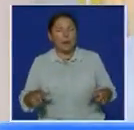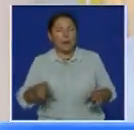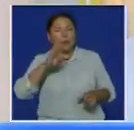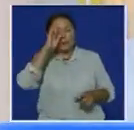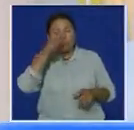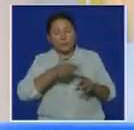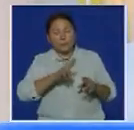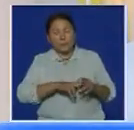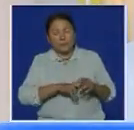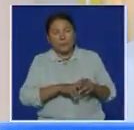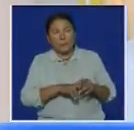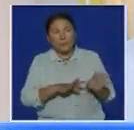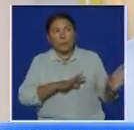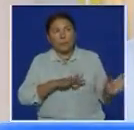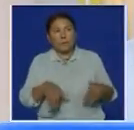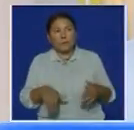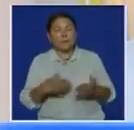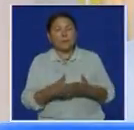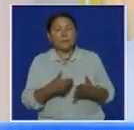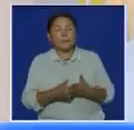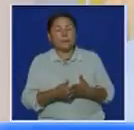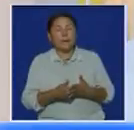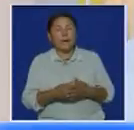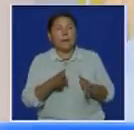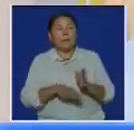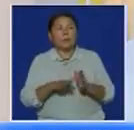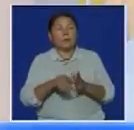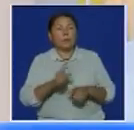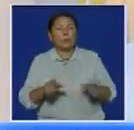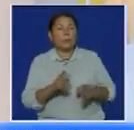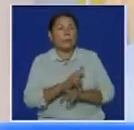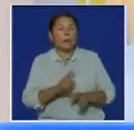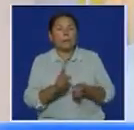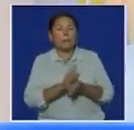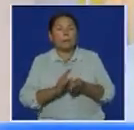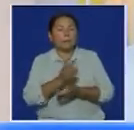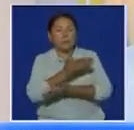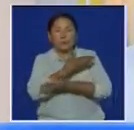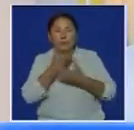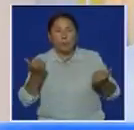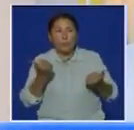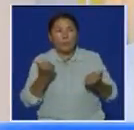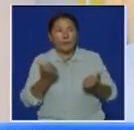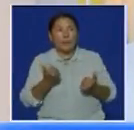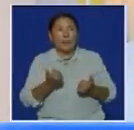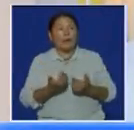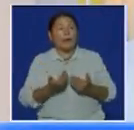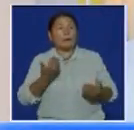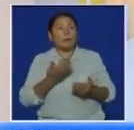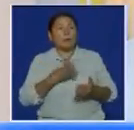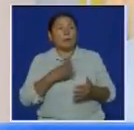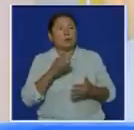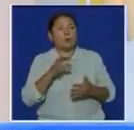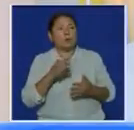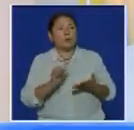мемлекеттік корпорациясының құзырына өтті. Яғни бұның қарапайым халықтарға ешқандай өзгерісі жоқ. Бұрынғыша қалай халыққа қызмет көрсету